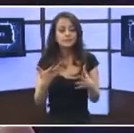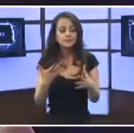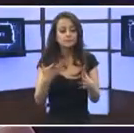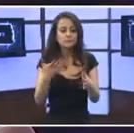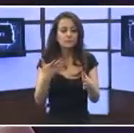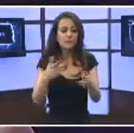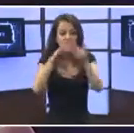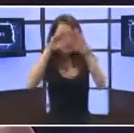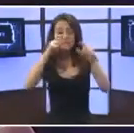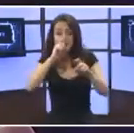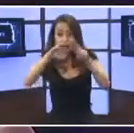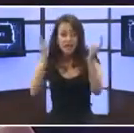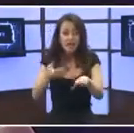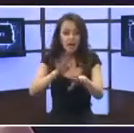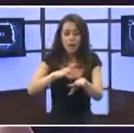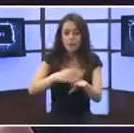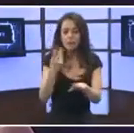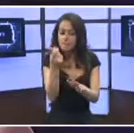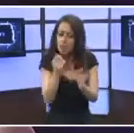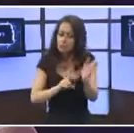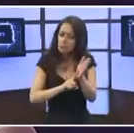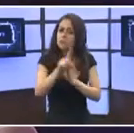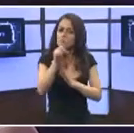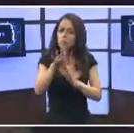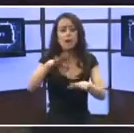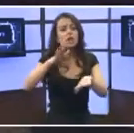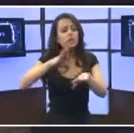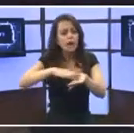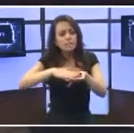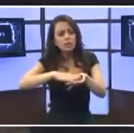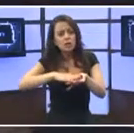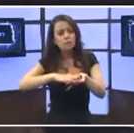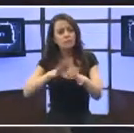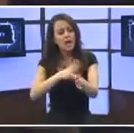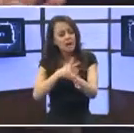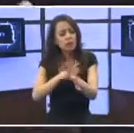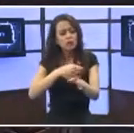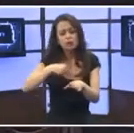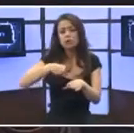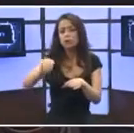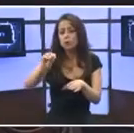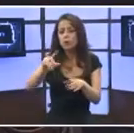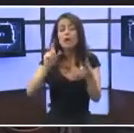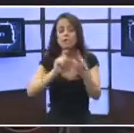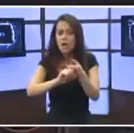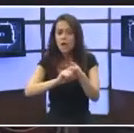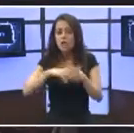Tabii. İş istihdamı sağlayabiliyorsunuz. Tüm masraflar bana ait. Malzeme alımı da dahil. Tüm gelirleri size onlara ait. Peki başkanım oraya. Ve